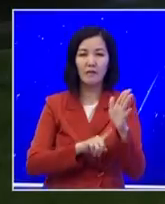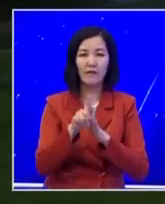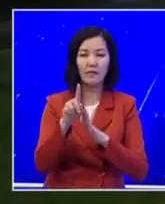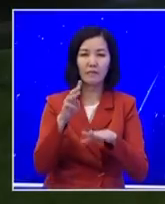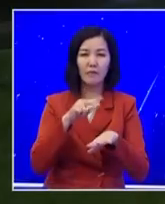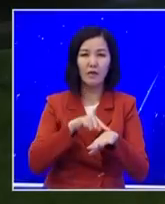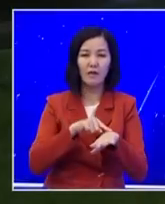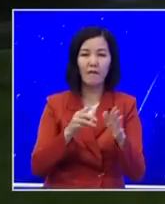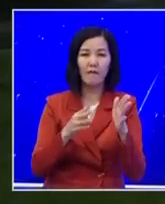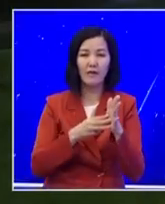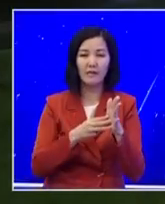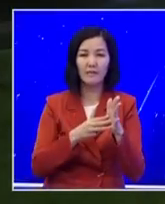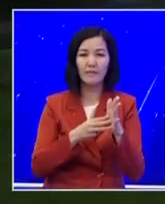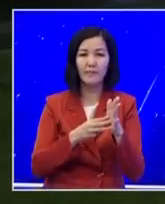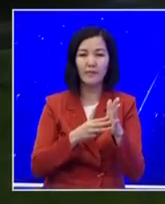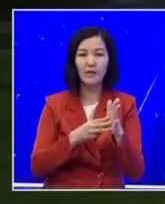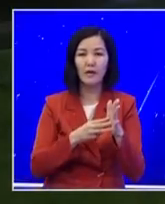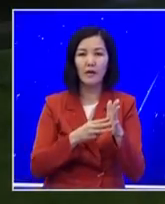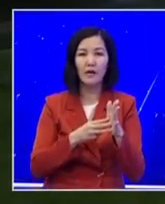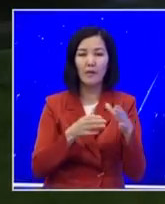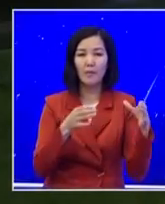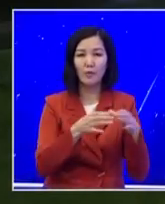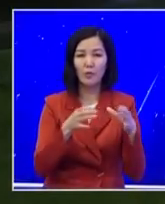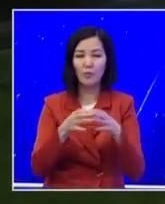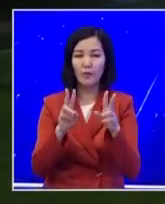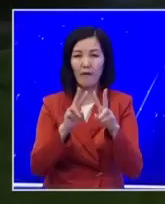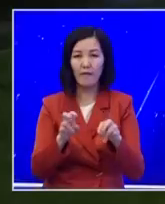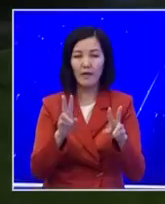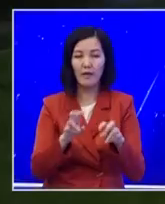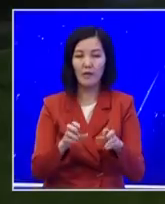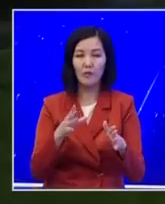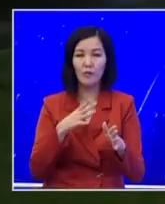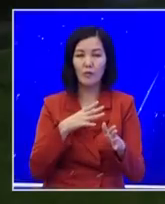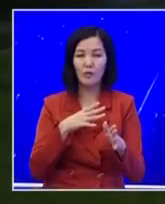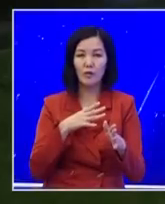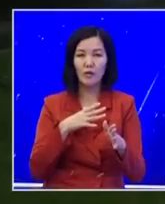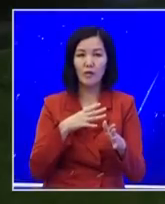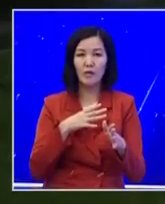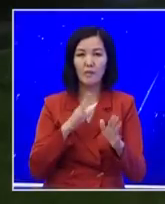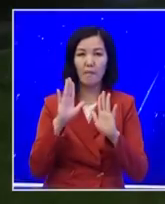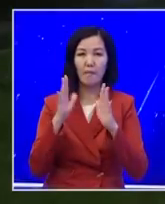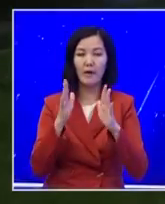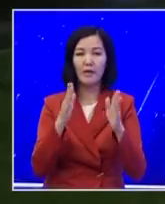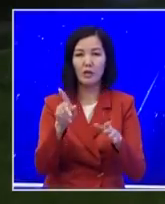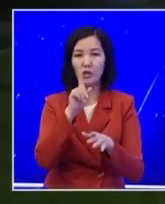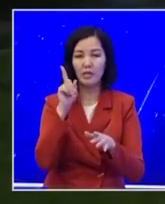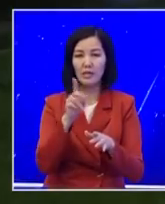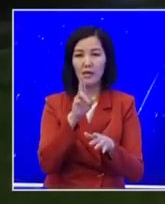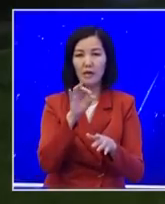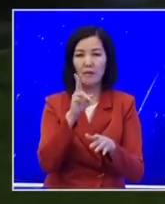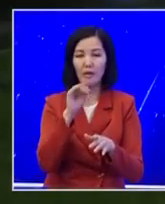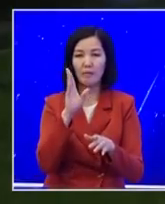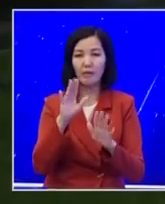городу Талдыкурган заступает 8 автопатрулей по нарядам. Парк Жастар, Хабанбай Батыр и